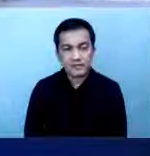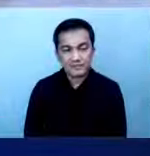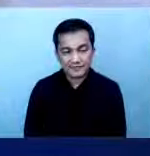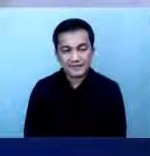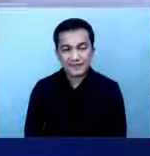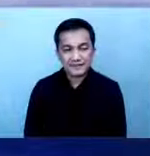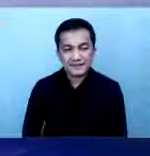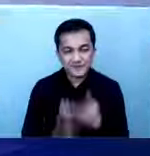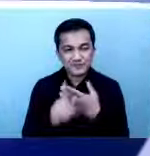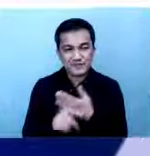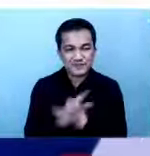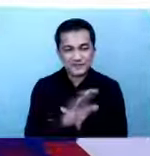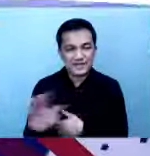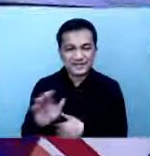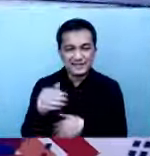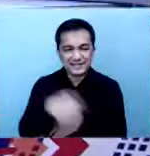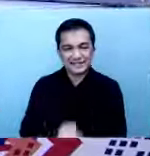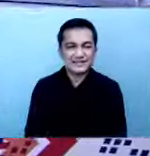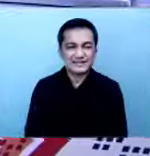Magbabalik pang Frontline Tonight.